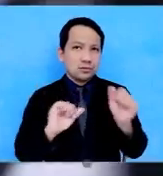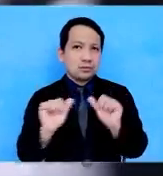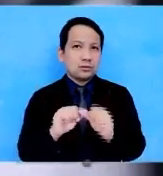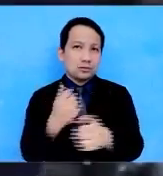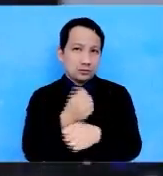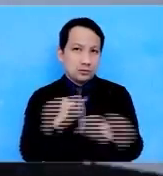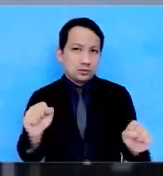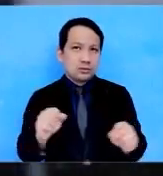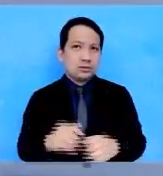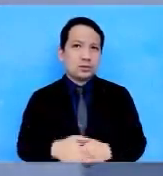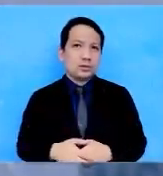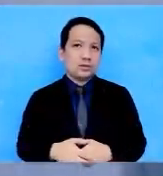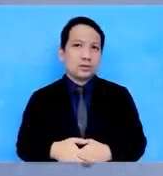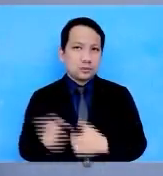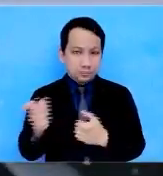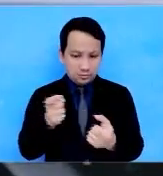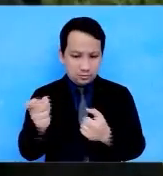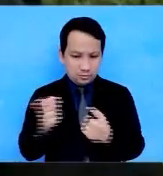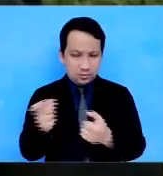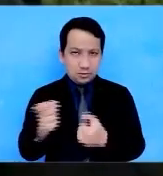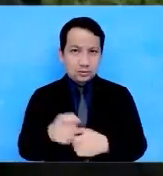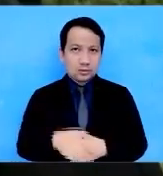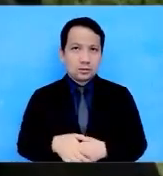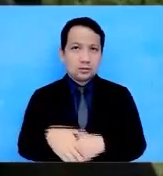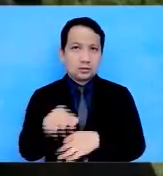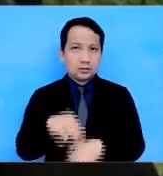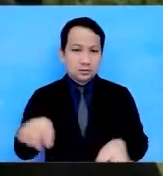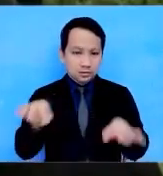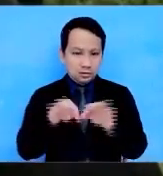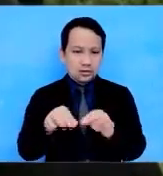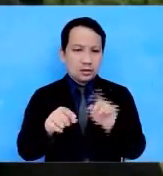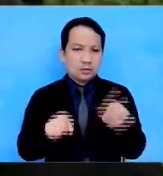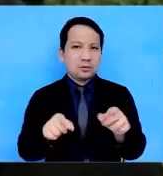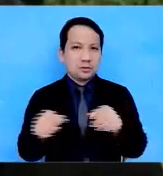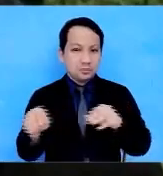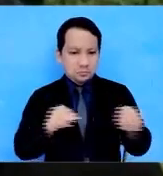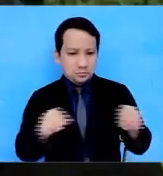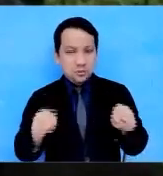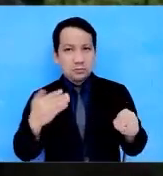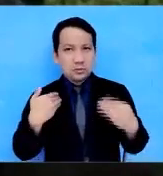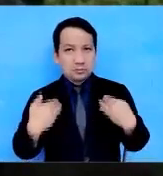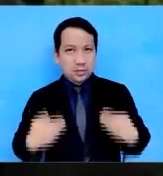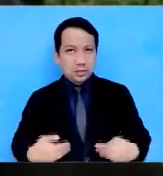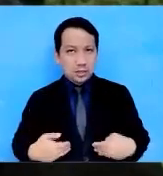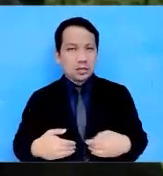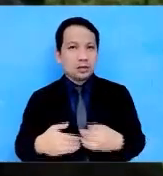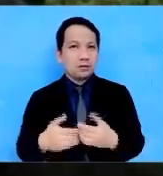So, control. Yung control is very important sa movements and yung